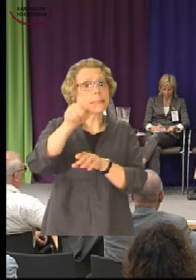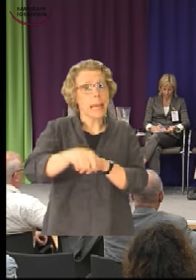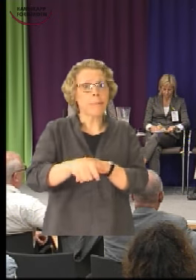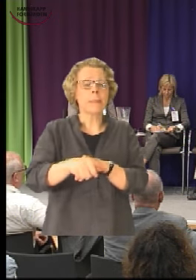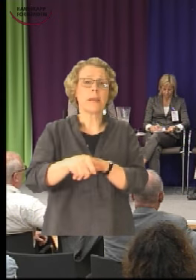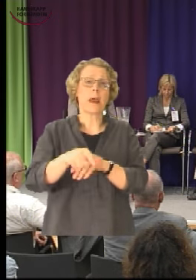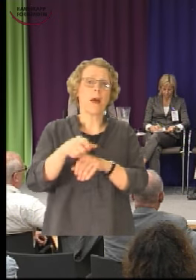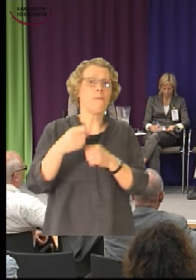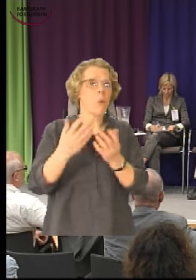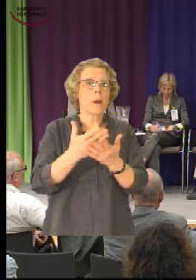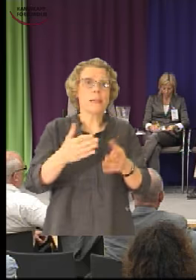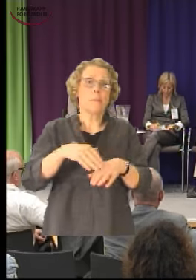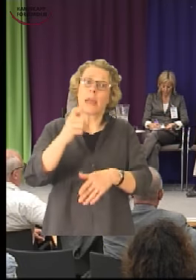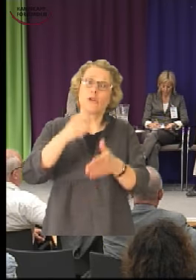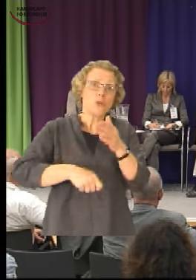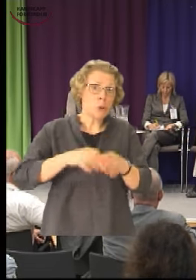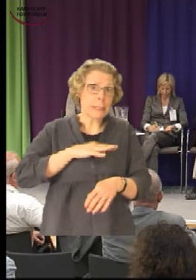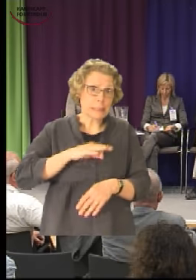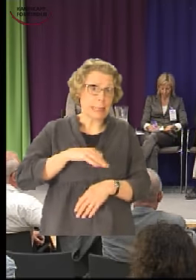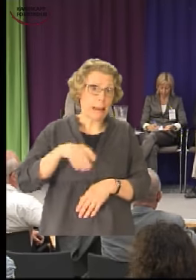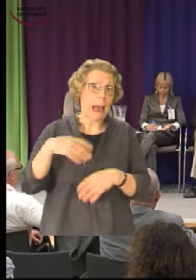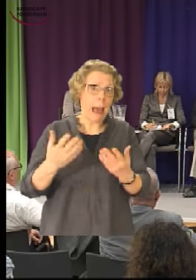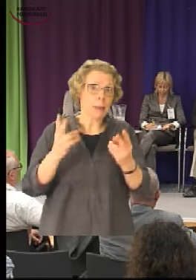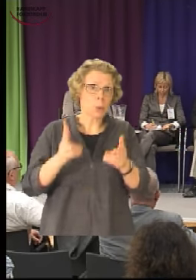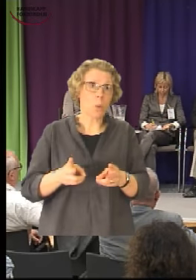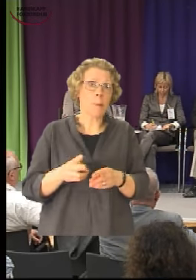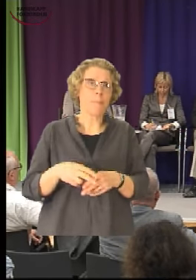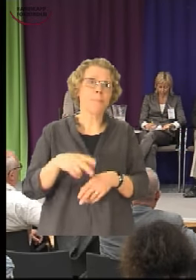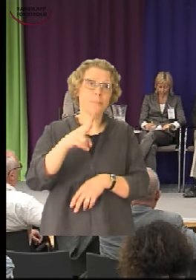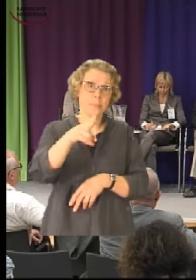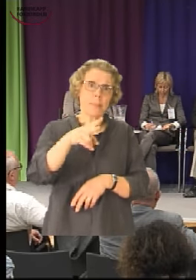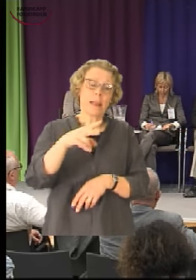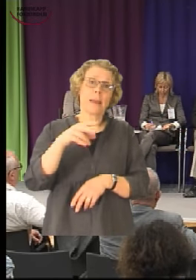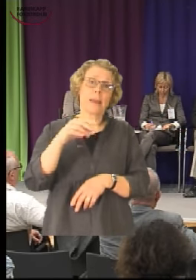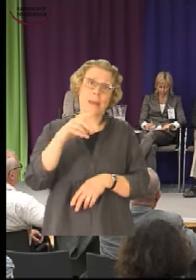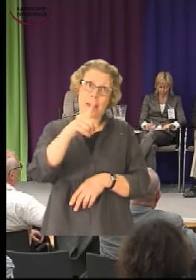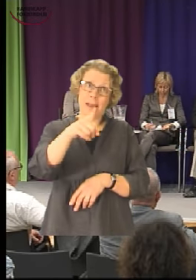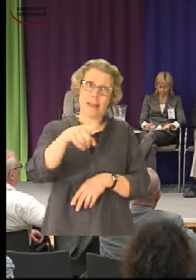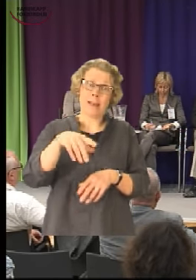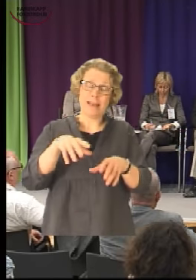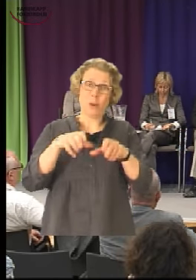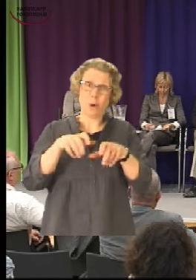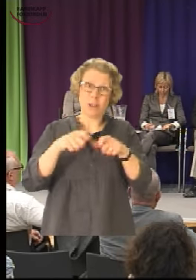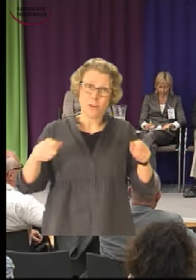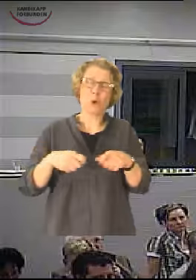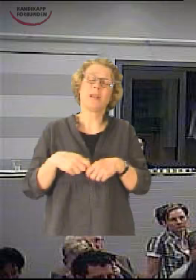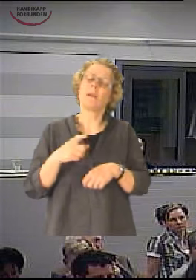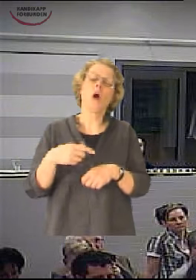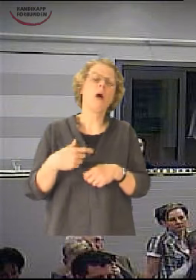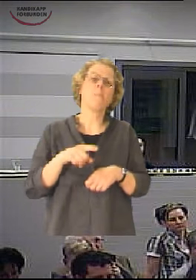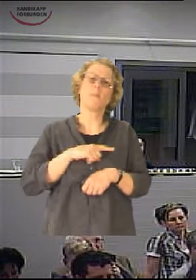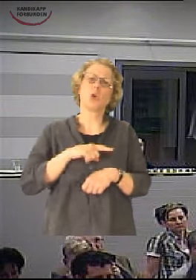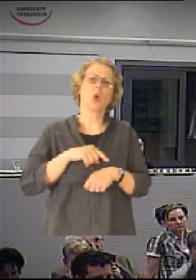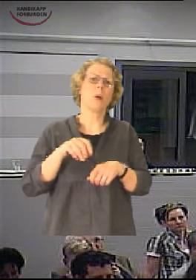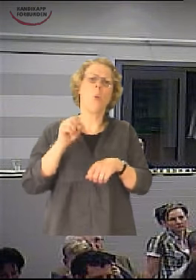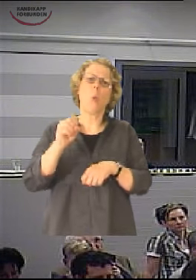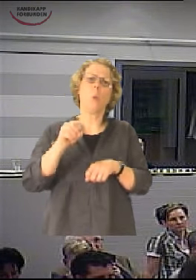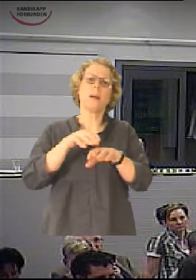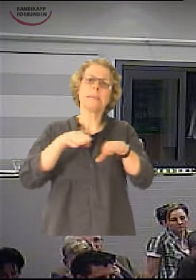lite dyrare men effektivare. Är det så? Det är väldigt ojämlikt och de nya läkemedlen är väldigt, väldigt effektiva för de